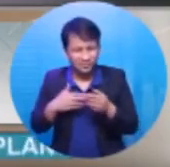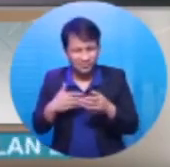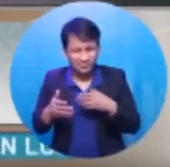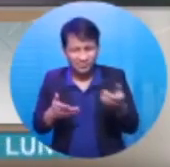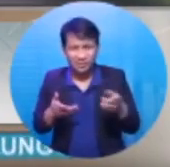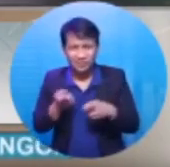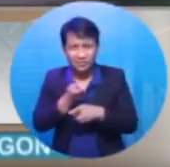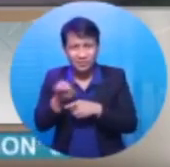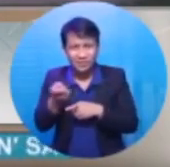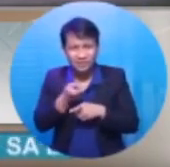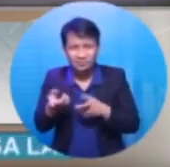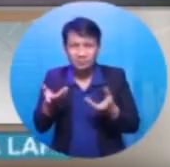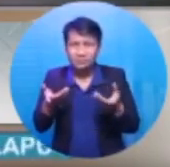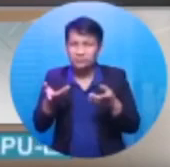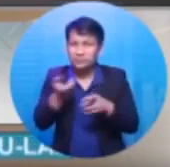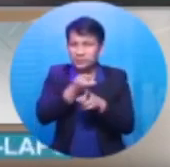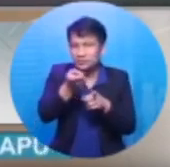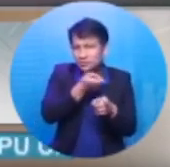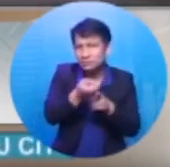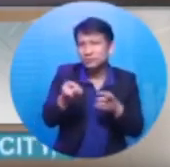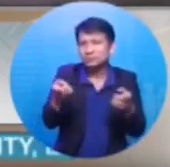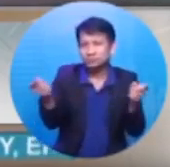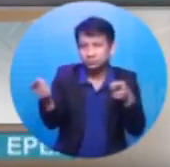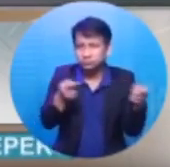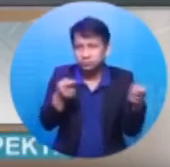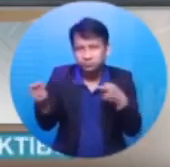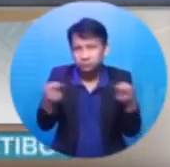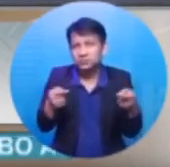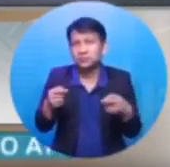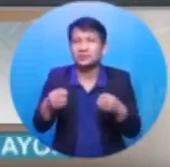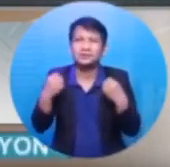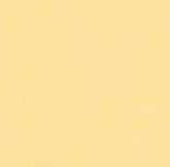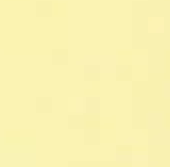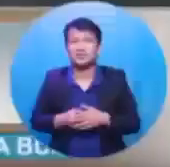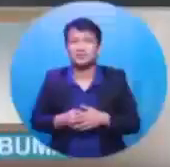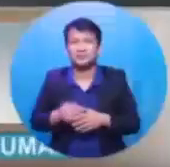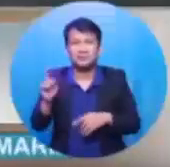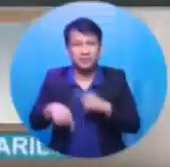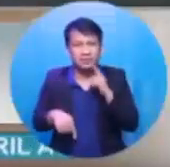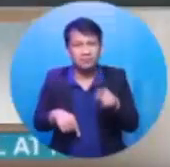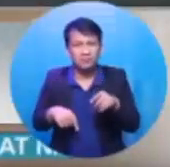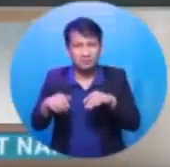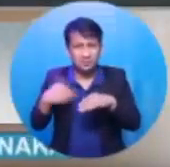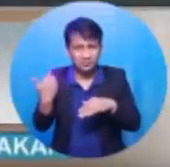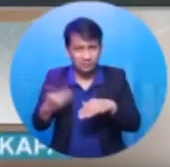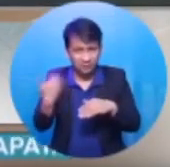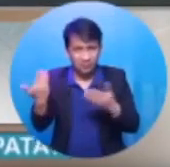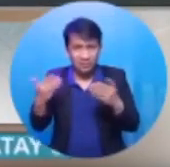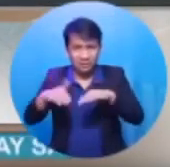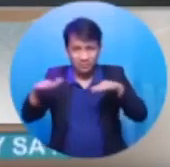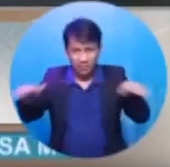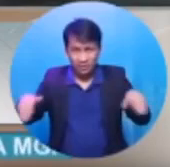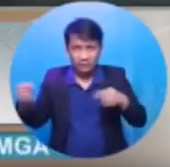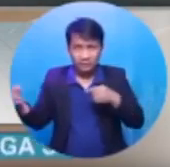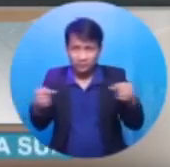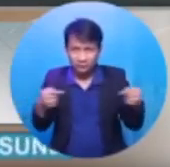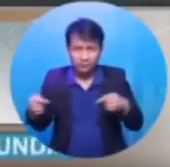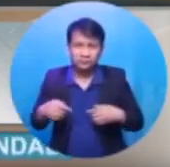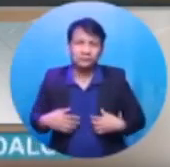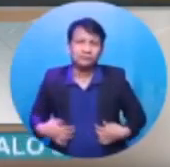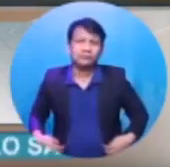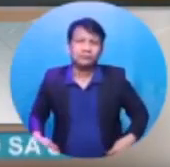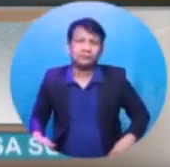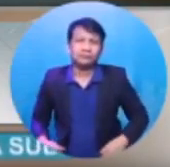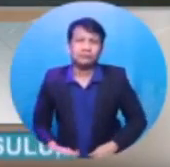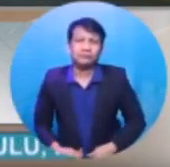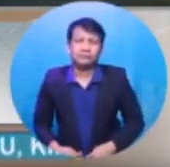may tinaman hanggang sa nagsagutan na po sila. Malayo po kasi ako eh. May mga minor na nagtutuksuan. Okay.